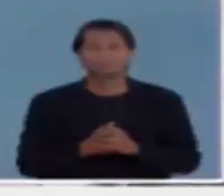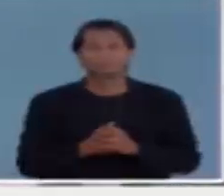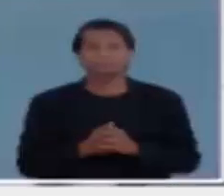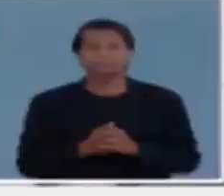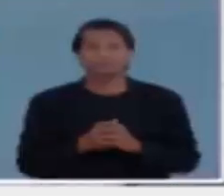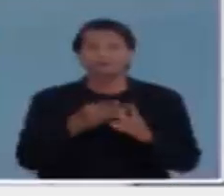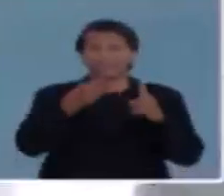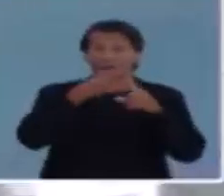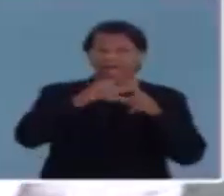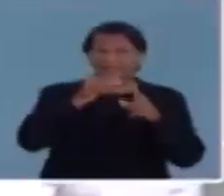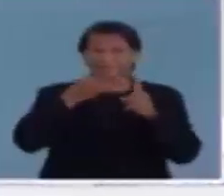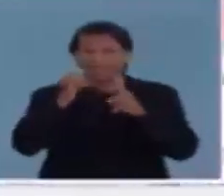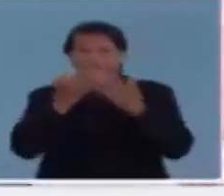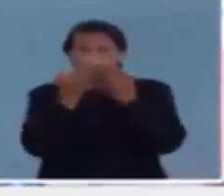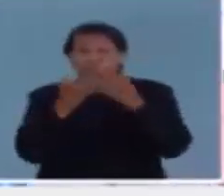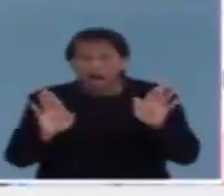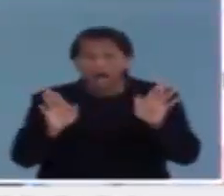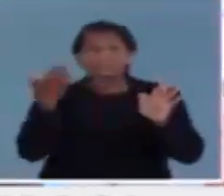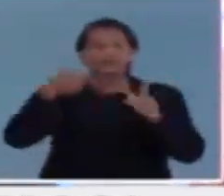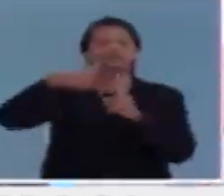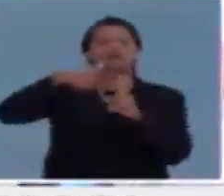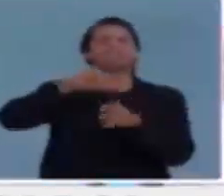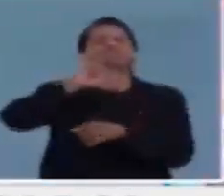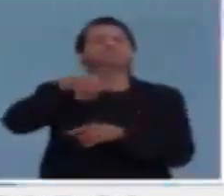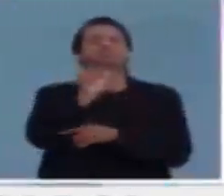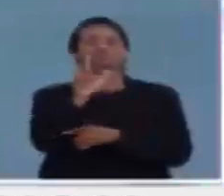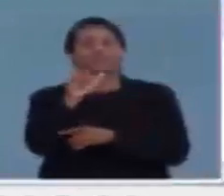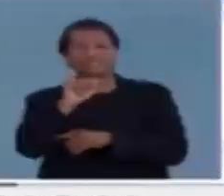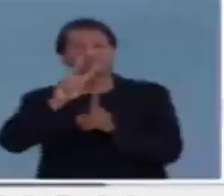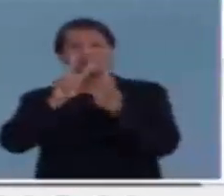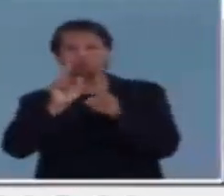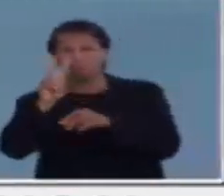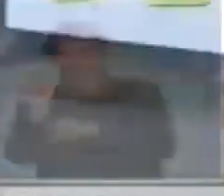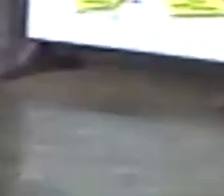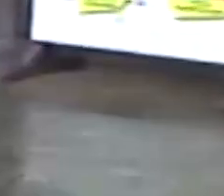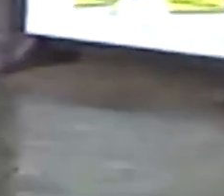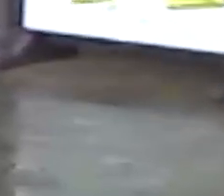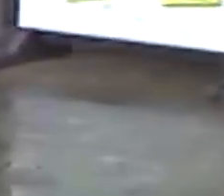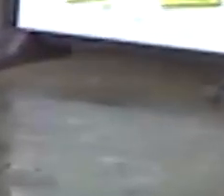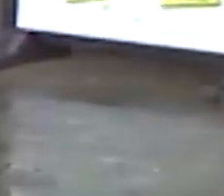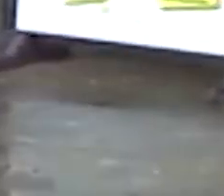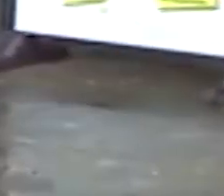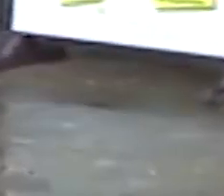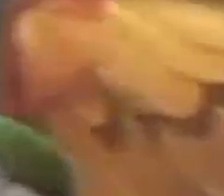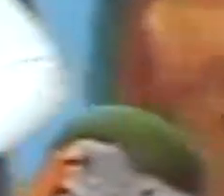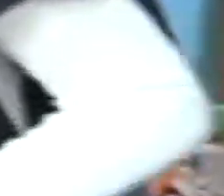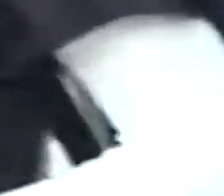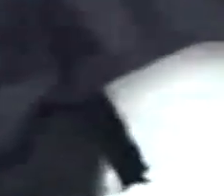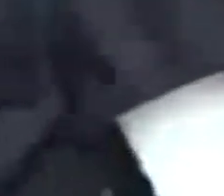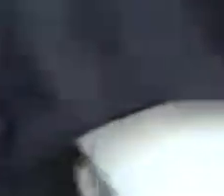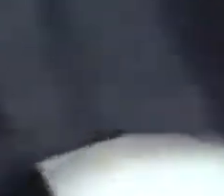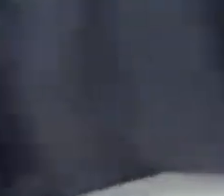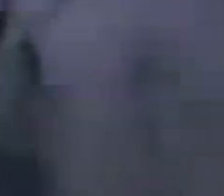Mulai dibuka sejak tanggal 17 Juli 2020 lalu, Bali Bird Park mulai dipadati pengunjung untuk menikmati waktu